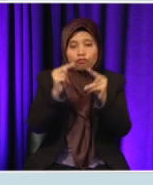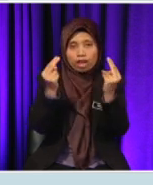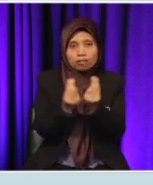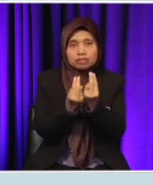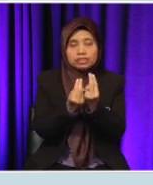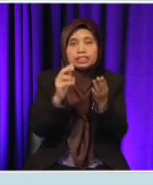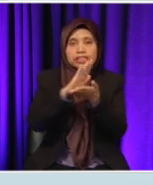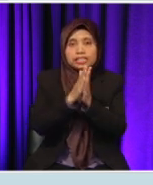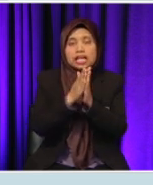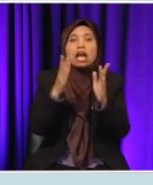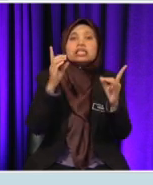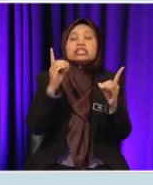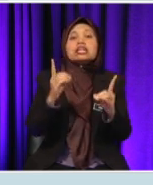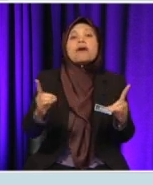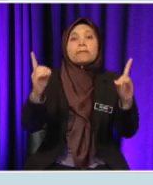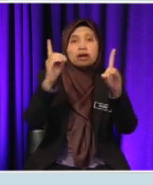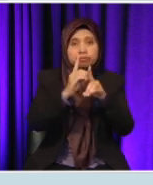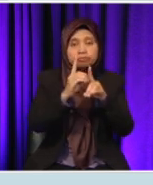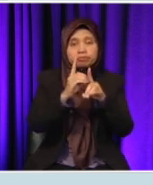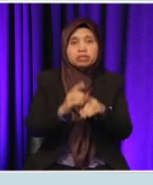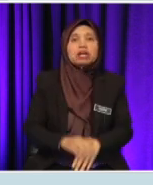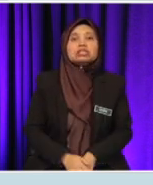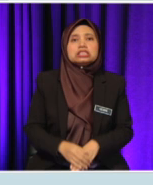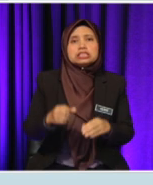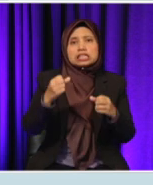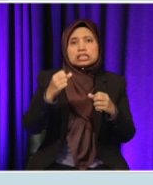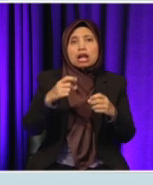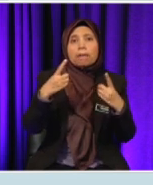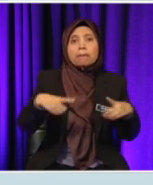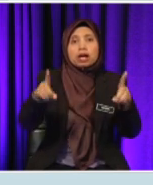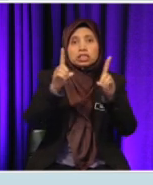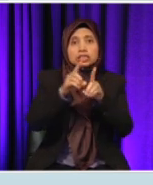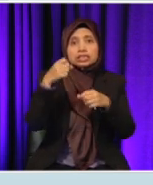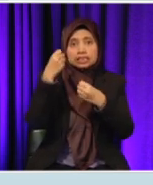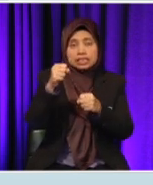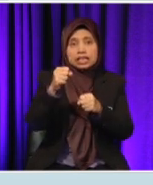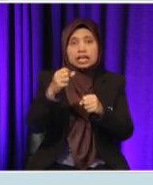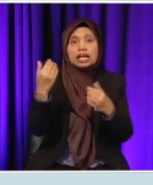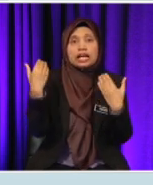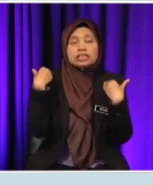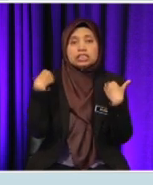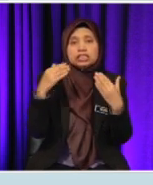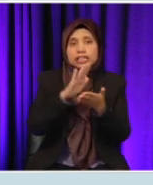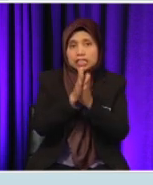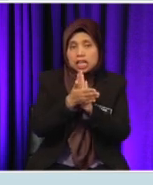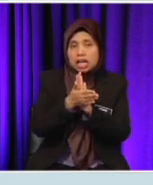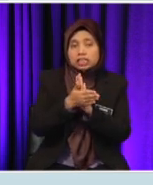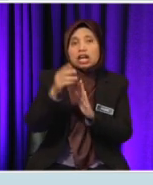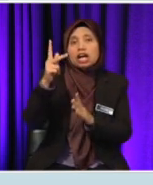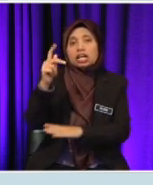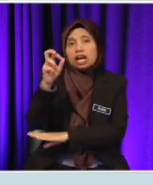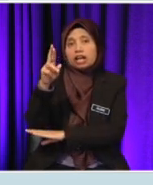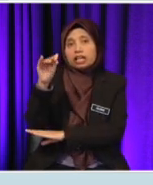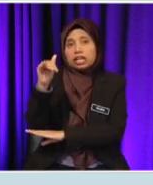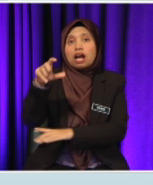itu adalah masuknya karya adaptasi Karya Oke kita jadikan karya yang lain oke teknik adaptasi kita